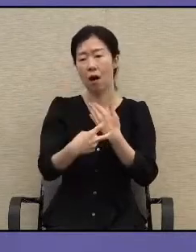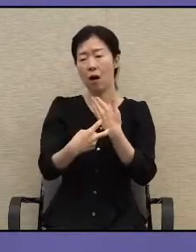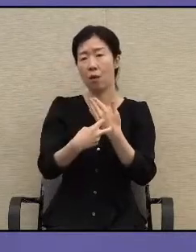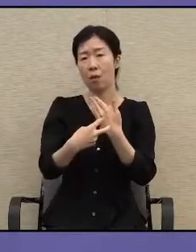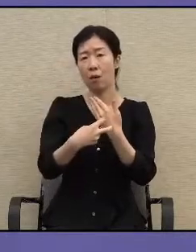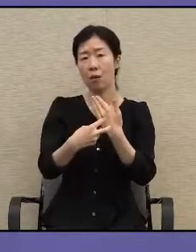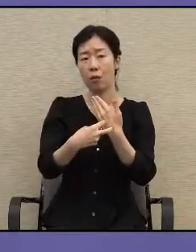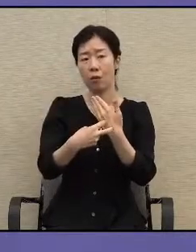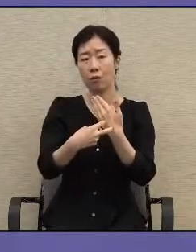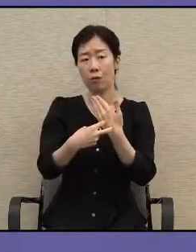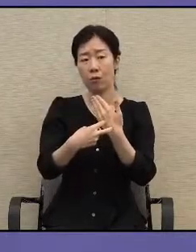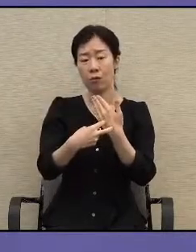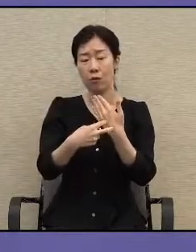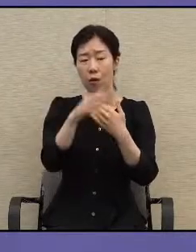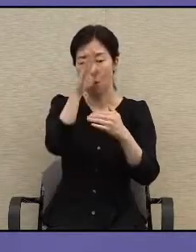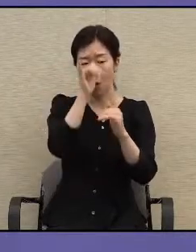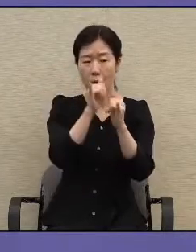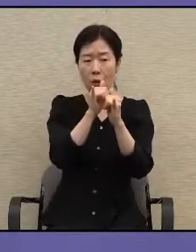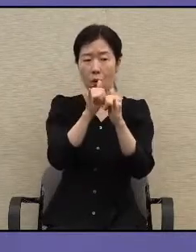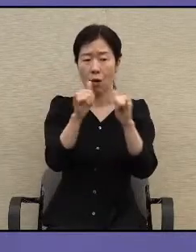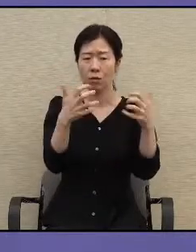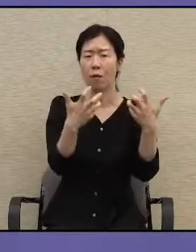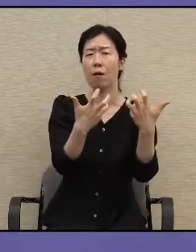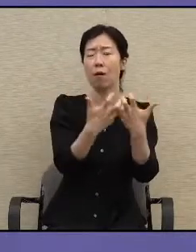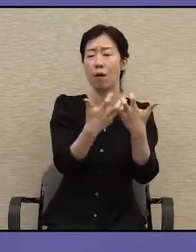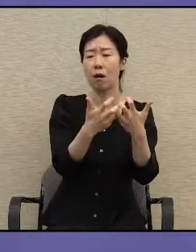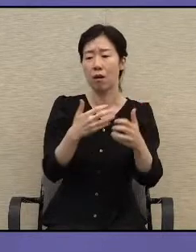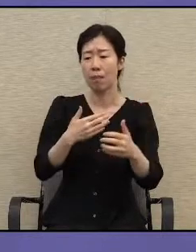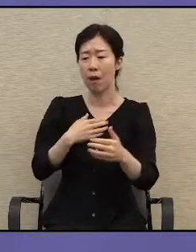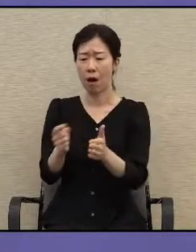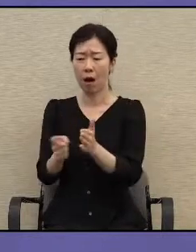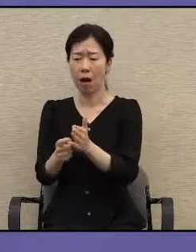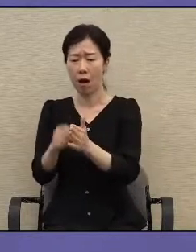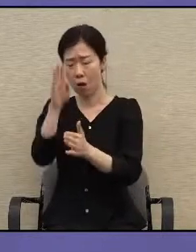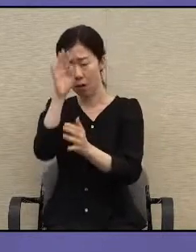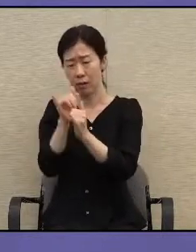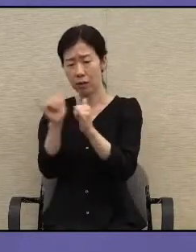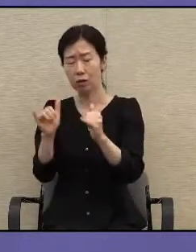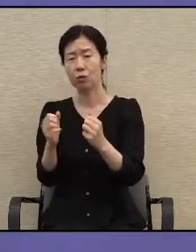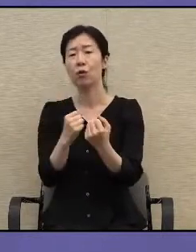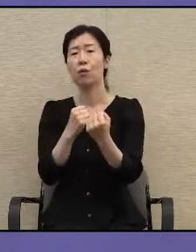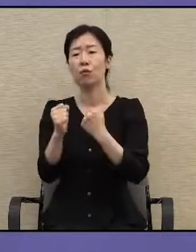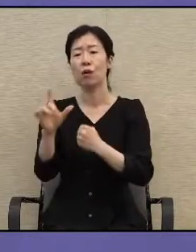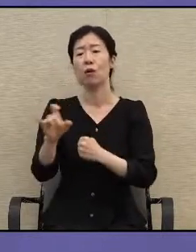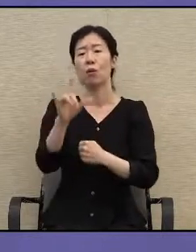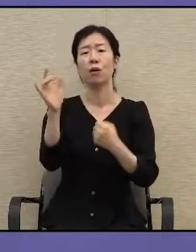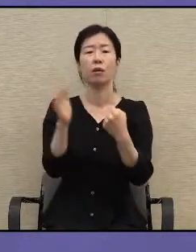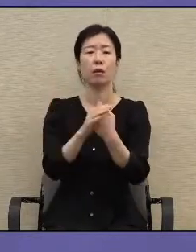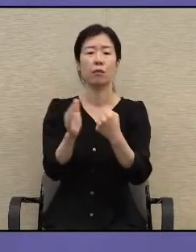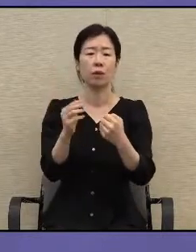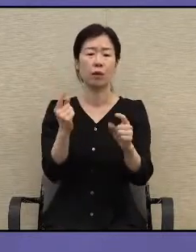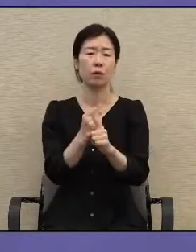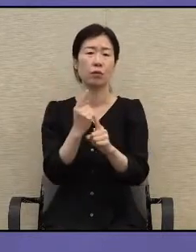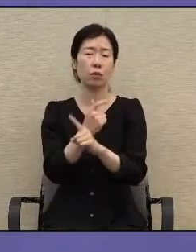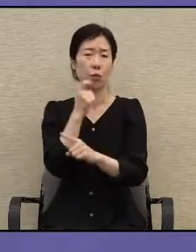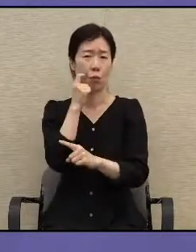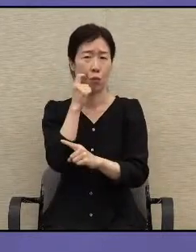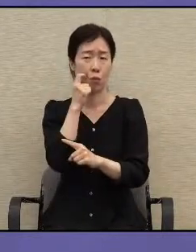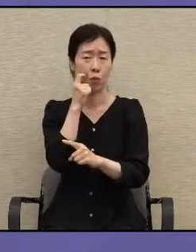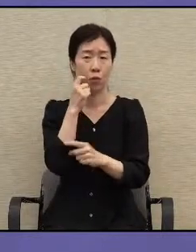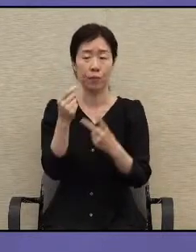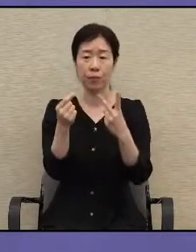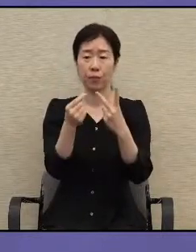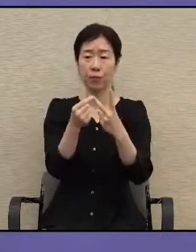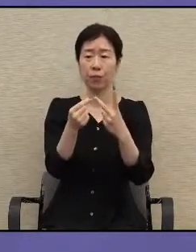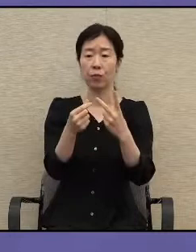분들이 의료 처치를 제때 받지 못하는 것으로 인한 위험성이 문제가 되었다라면 세 번째 파고는 어떤 만성 질환을